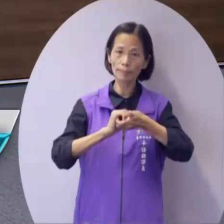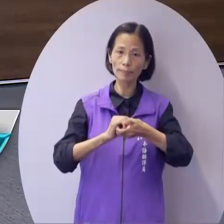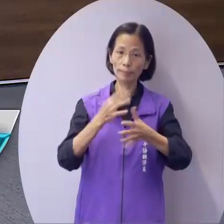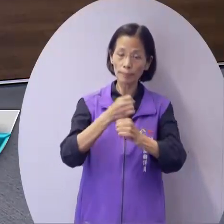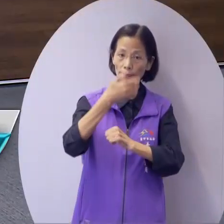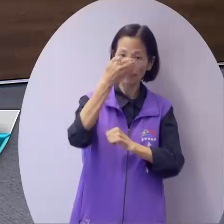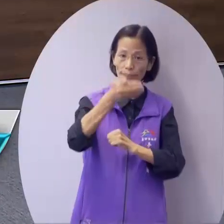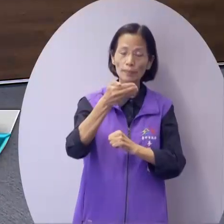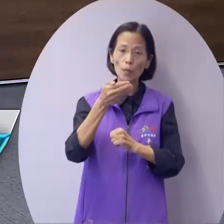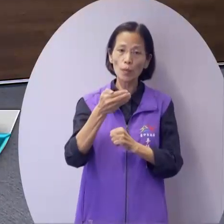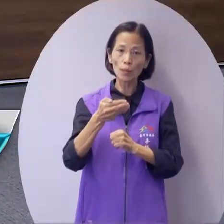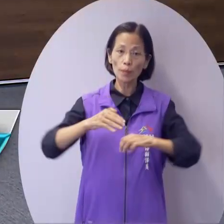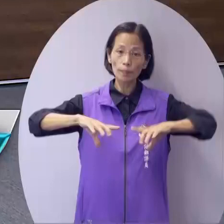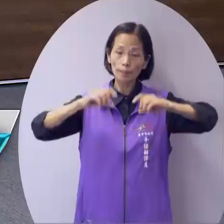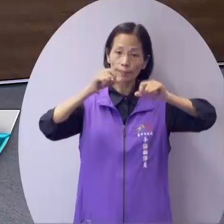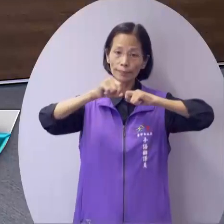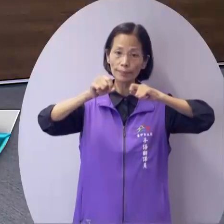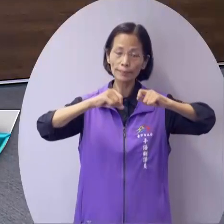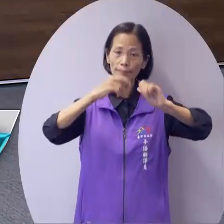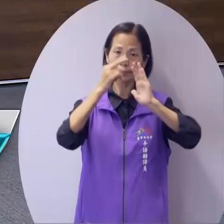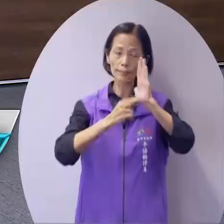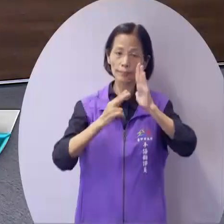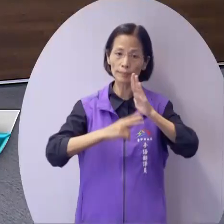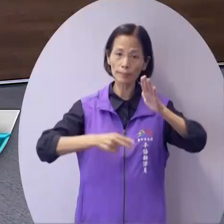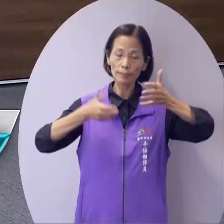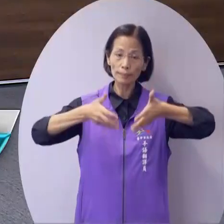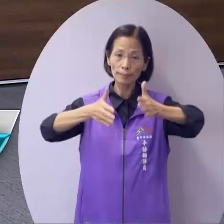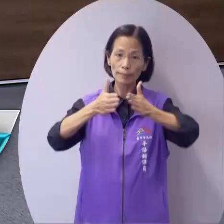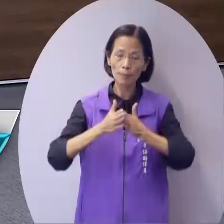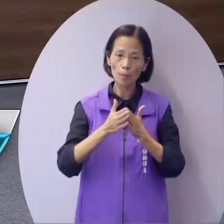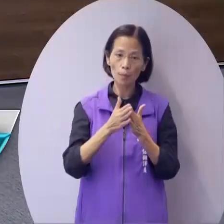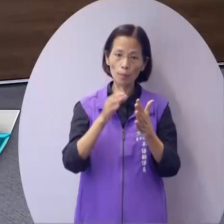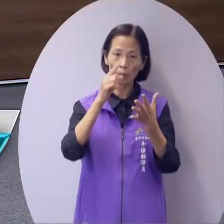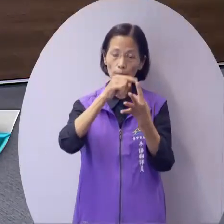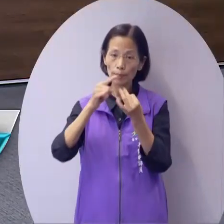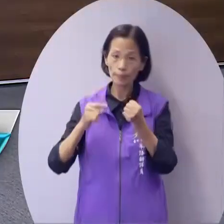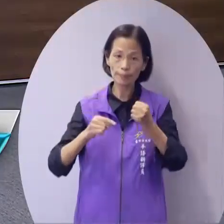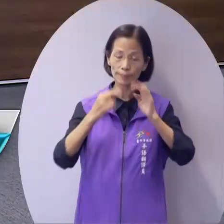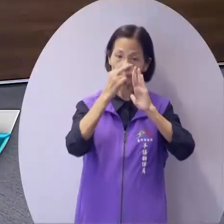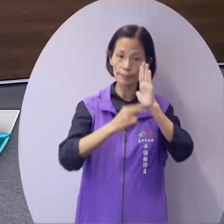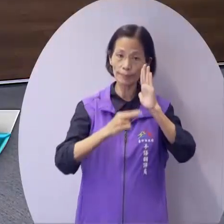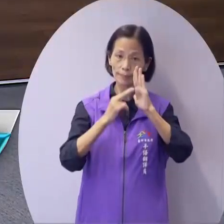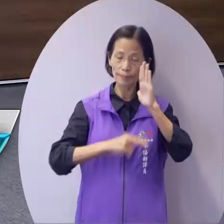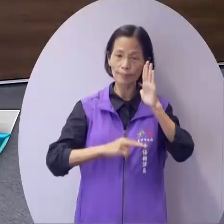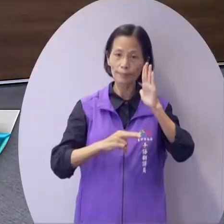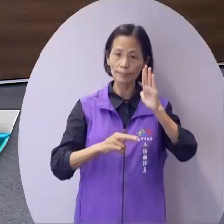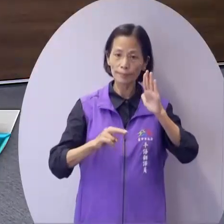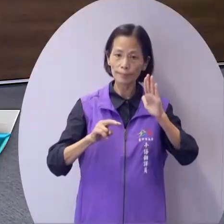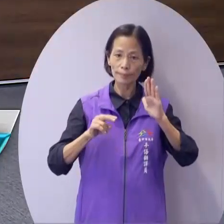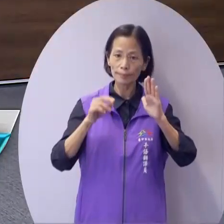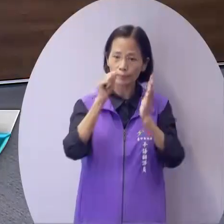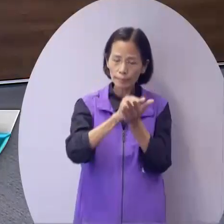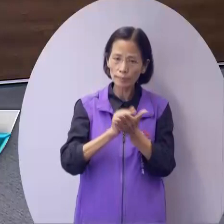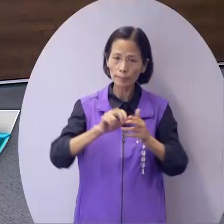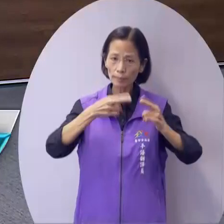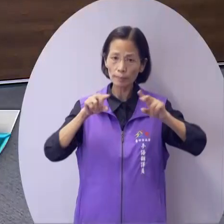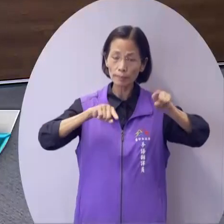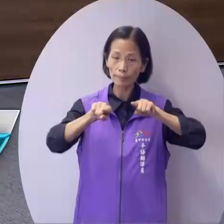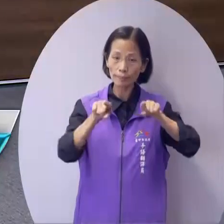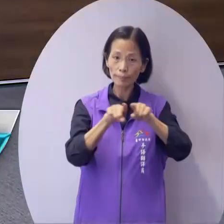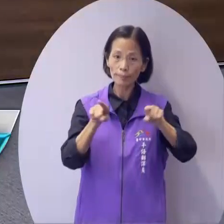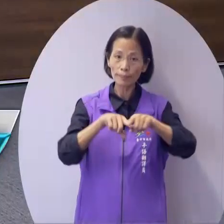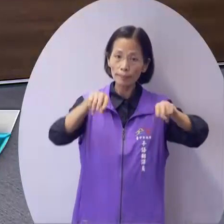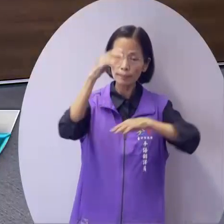9号，为岁初计划说明提要与各项费用明细表之说明栏，物质为一般行政助